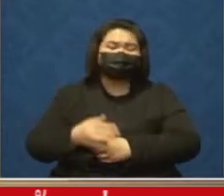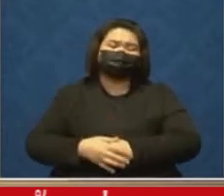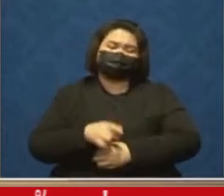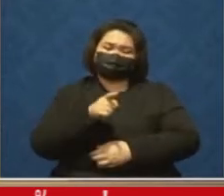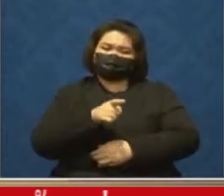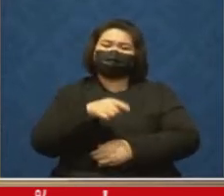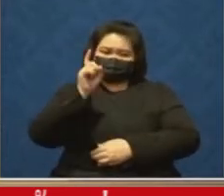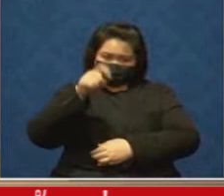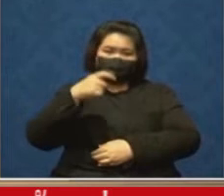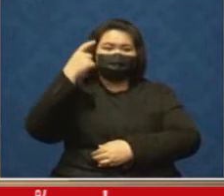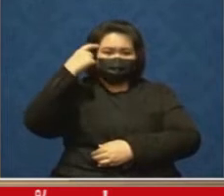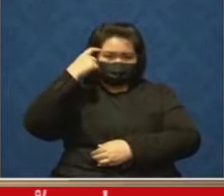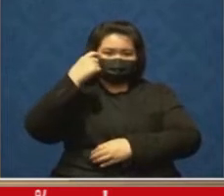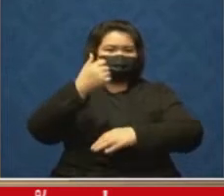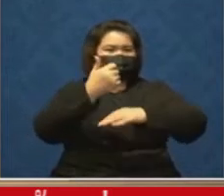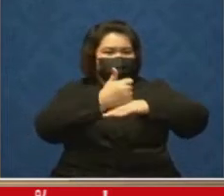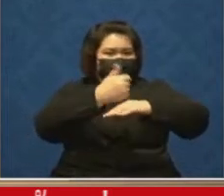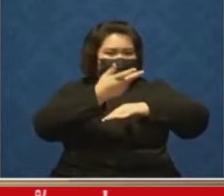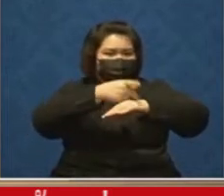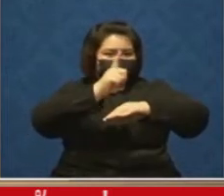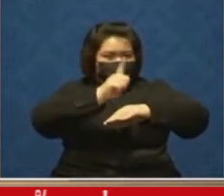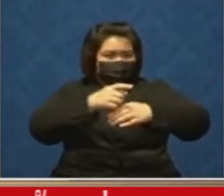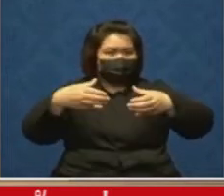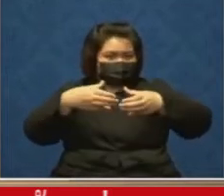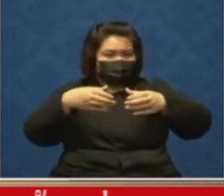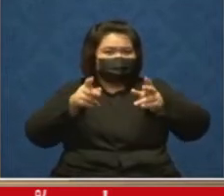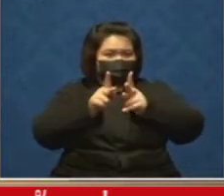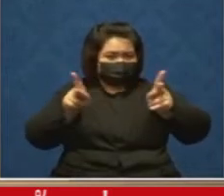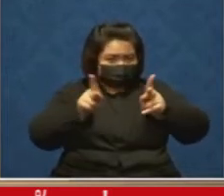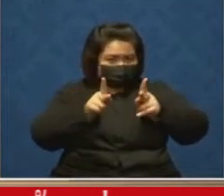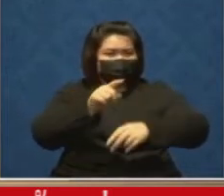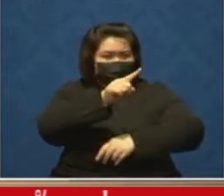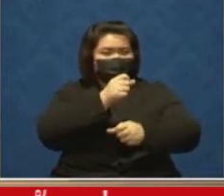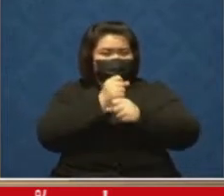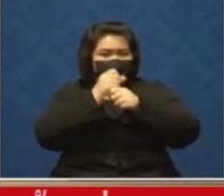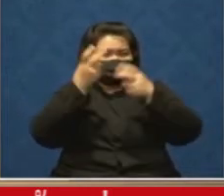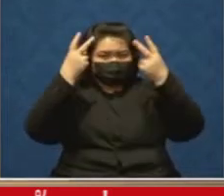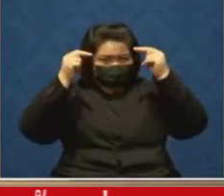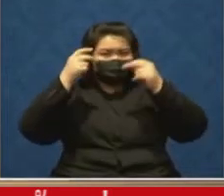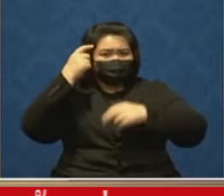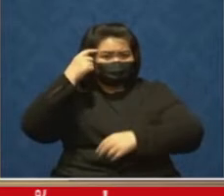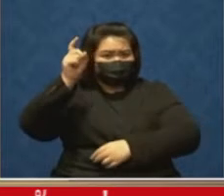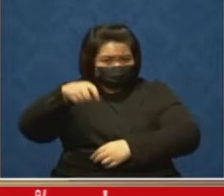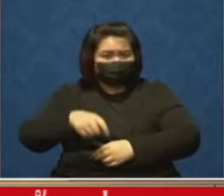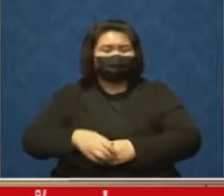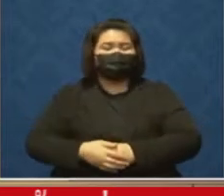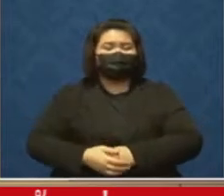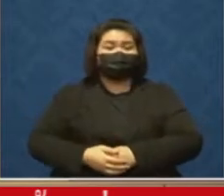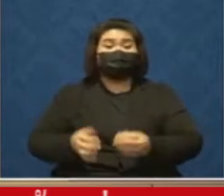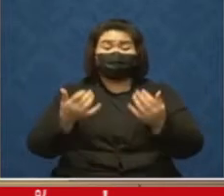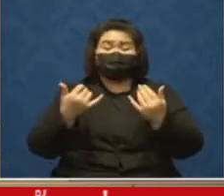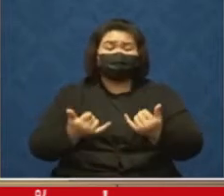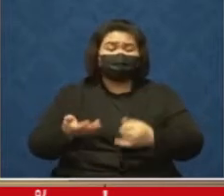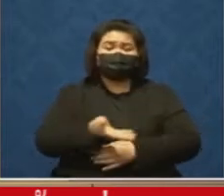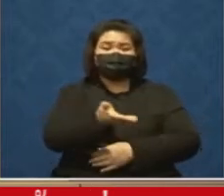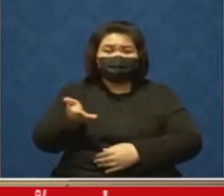าในฐานะที่ท่านเป็ประทานขณะกรมการพรังานแห่ชาติและทานยัเป็นายกแล้วตรีกด้วยครัทุกวนนี้นะครั ท่หปทานครั